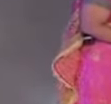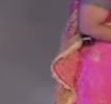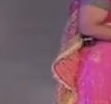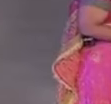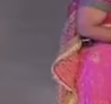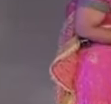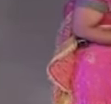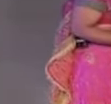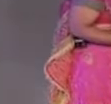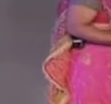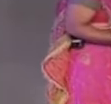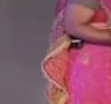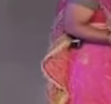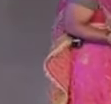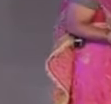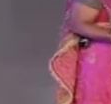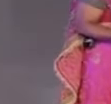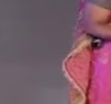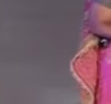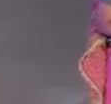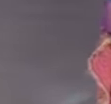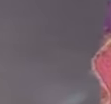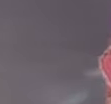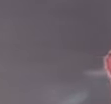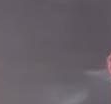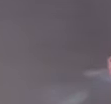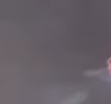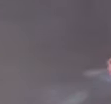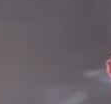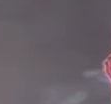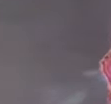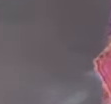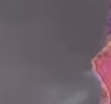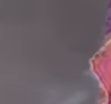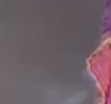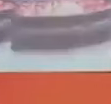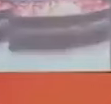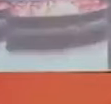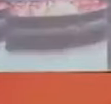बड़ा ही विचित्र घमासान युद्ध हो रहा है।